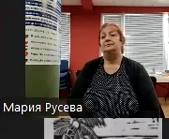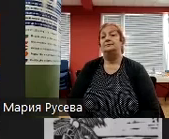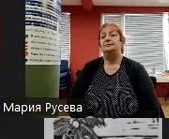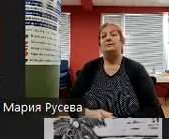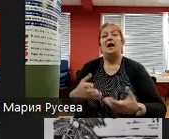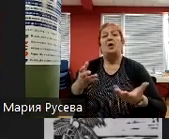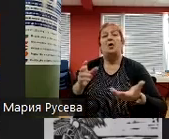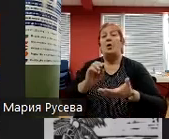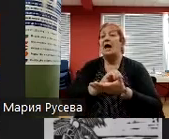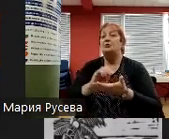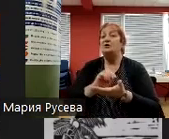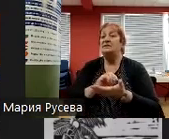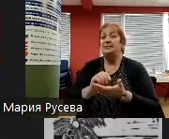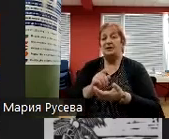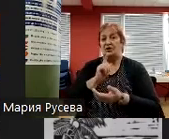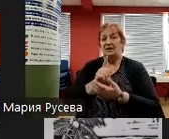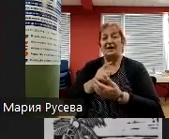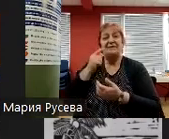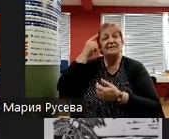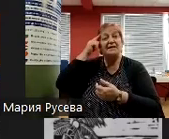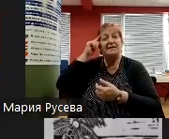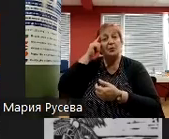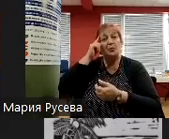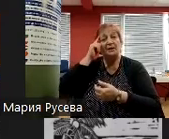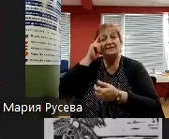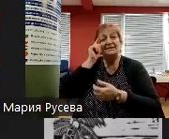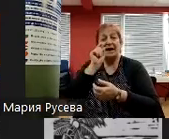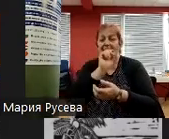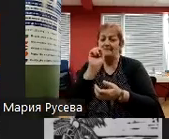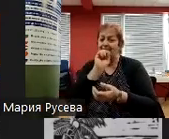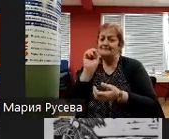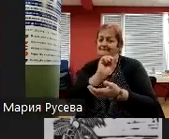Когато се пише, трябва да се помисли за шрифта.